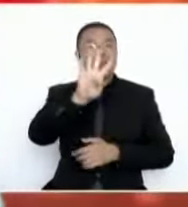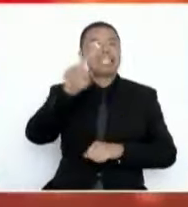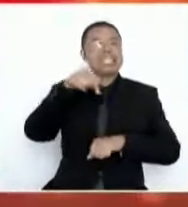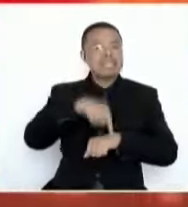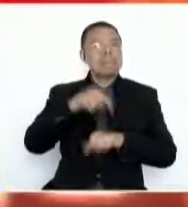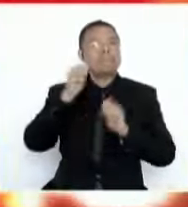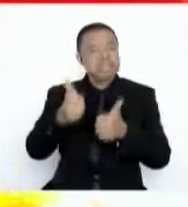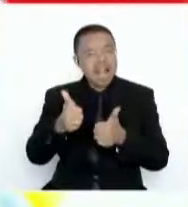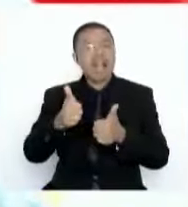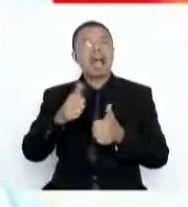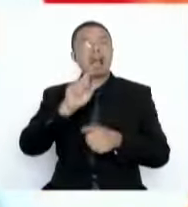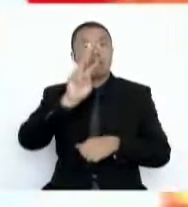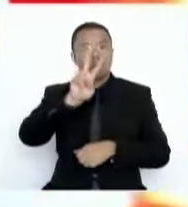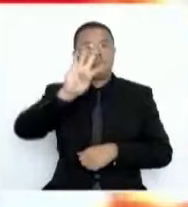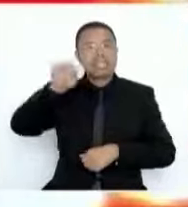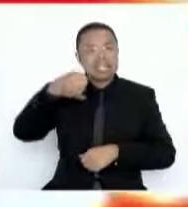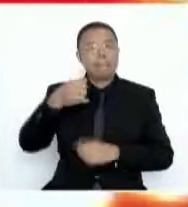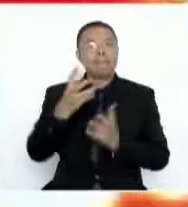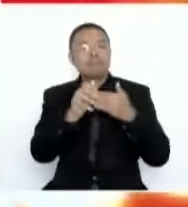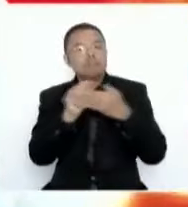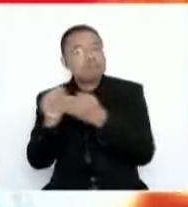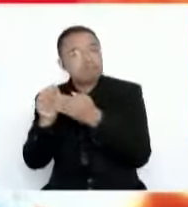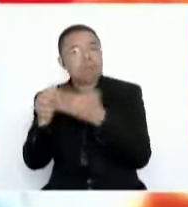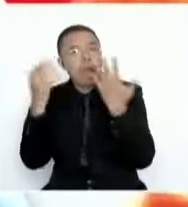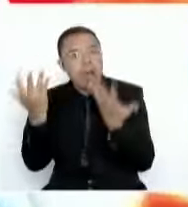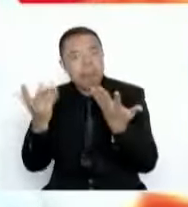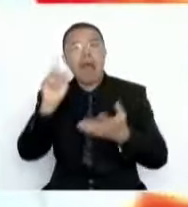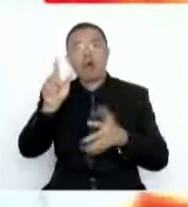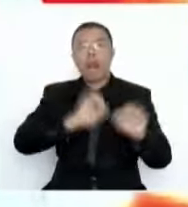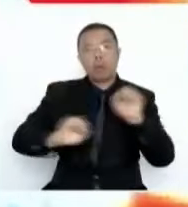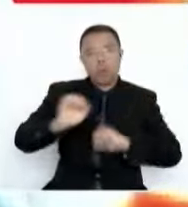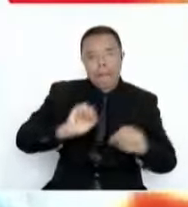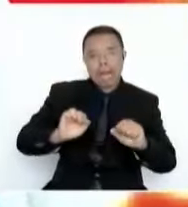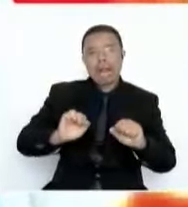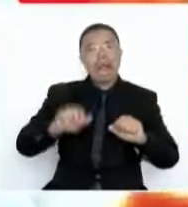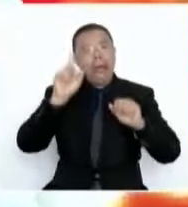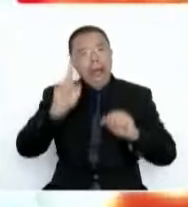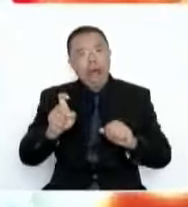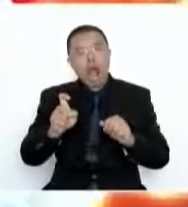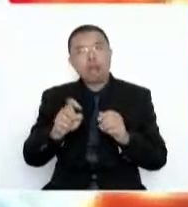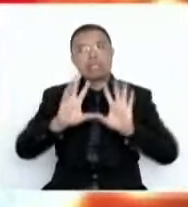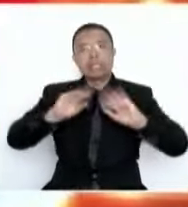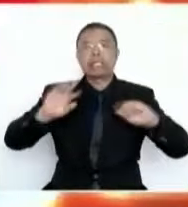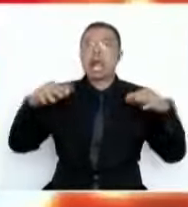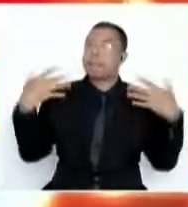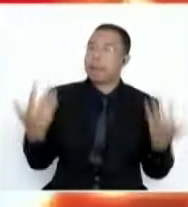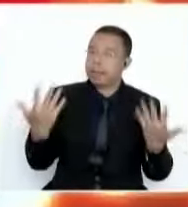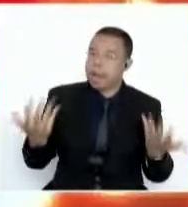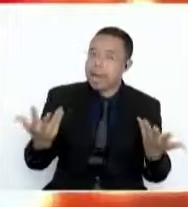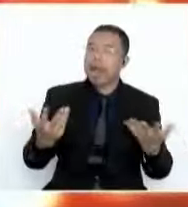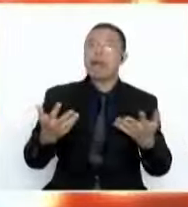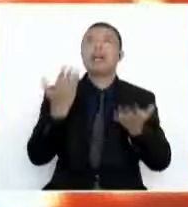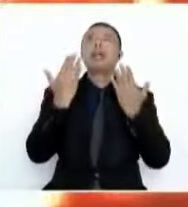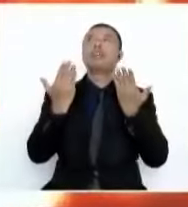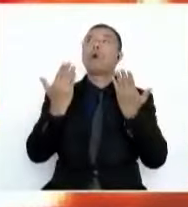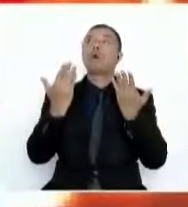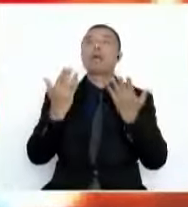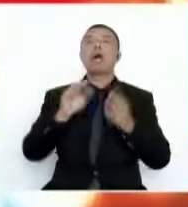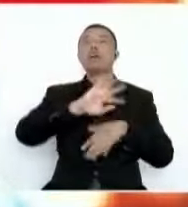agar mereka mempunyai guidance apa yang harus mereka kerjakan apa yang harus mereka lakukan mudah-mudahan dengan itu